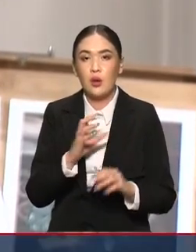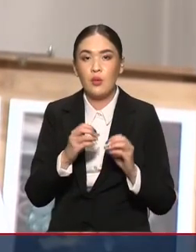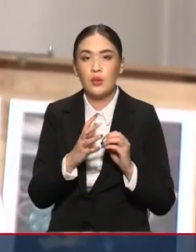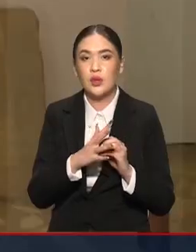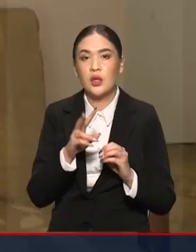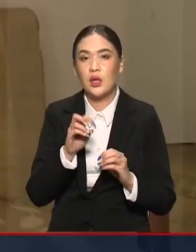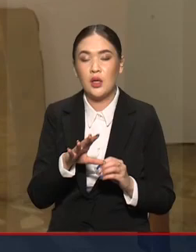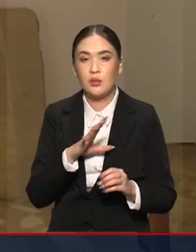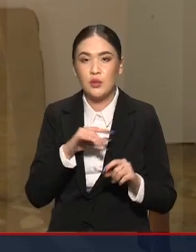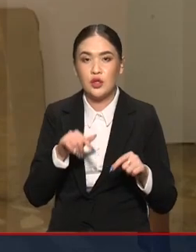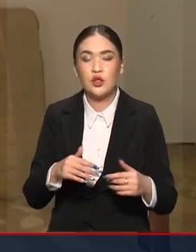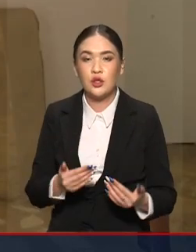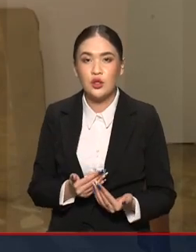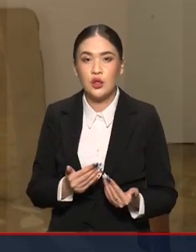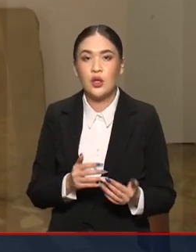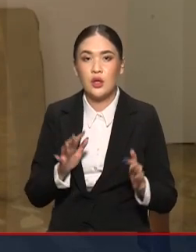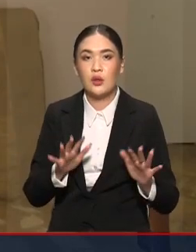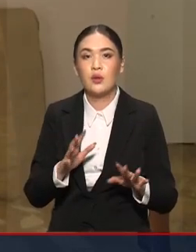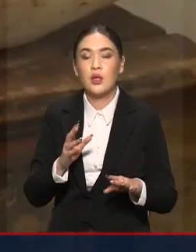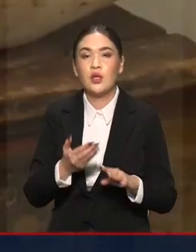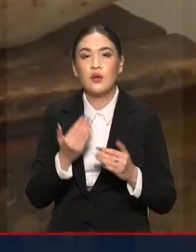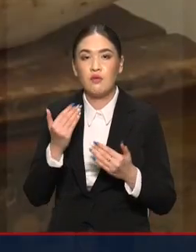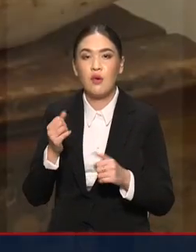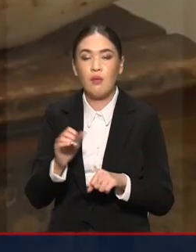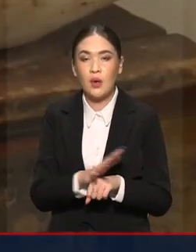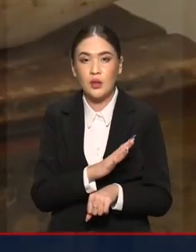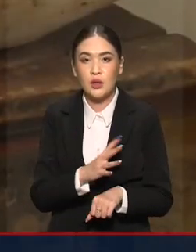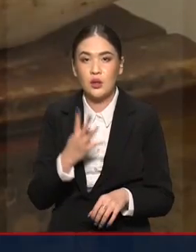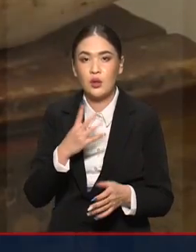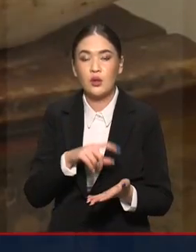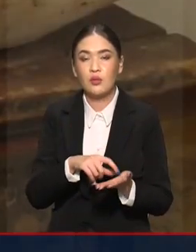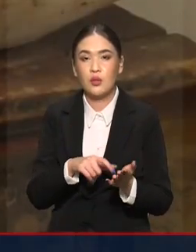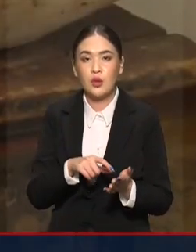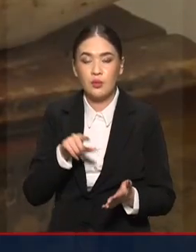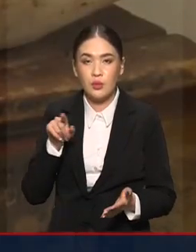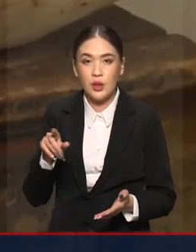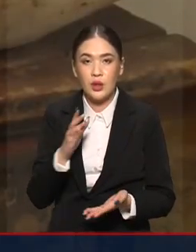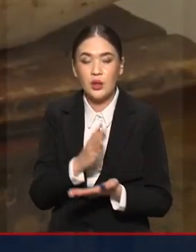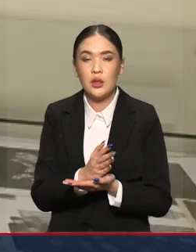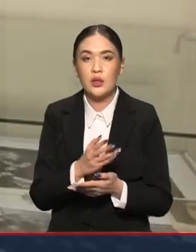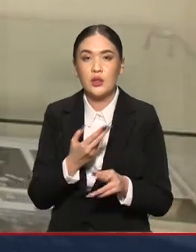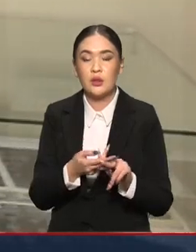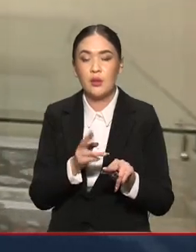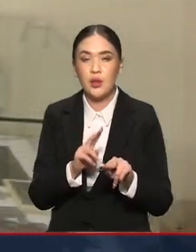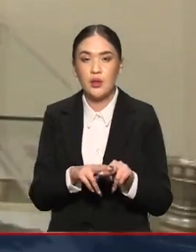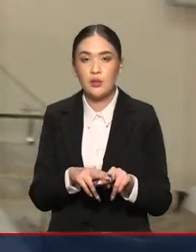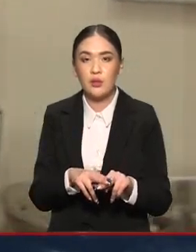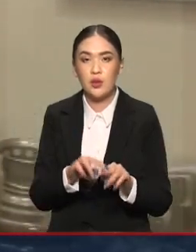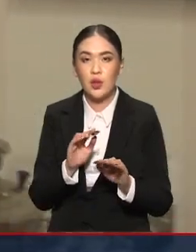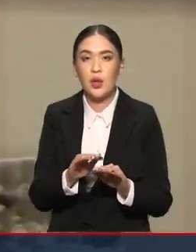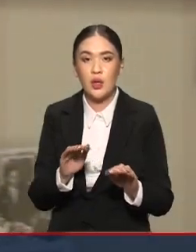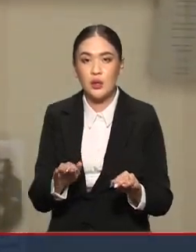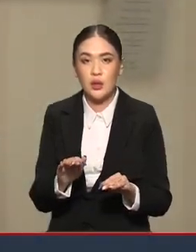осы жерде өткен. Мұна біз тұрған шеберханасы, ана жақта 4 бөлме бар. Сондықтан бала